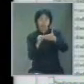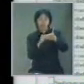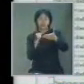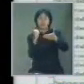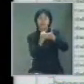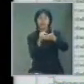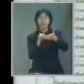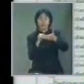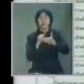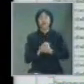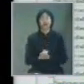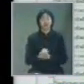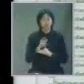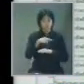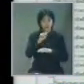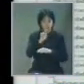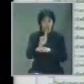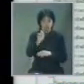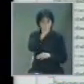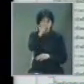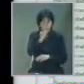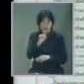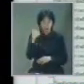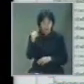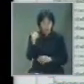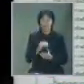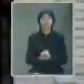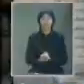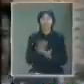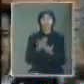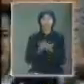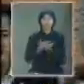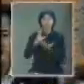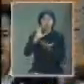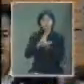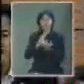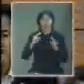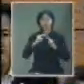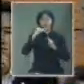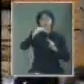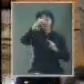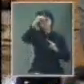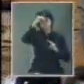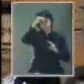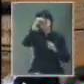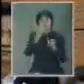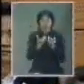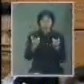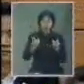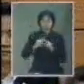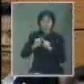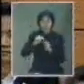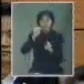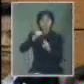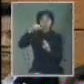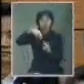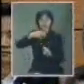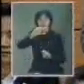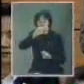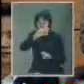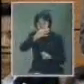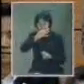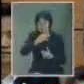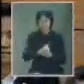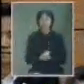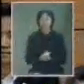ท่านประธานแปลกใจไหมครับงบประมาณกระทรวงศึกษาทะลุพันของอาชีวศึกษ